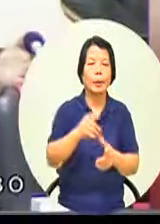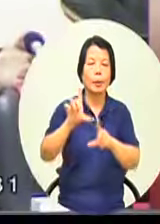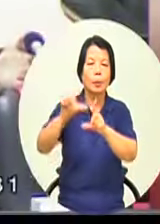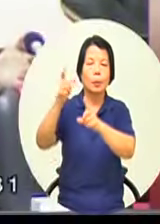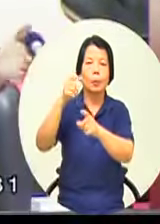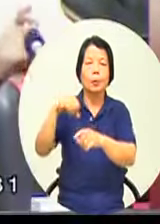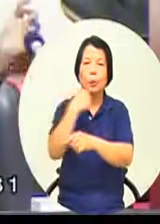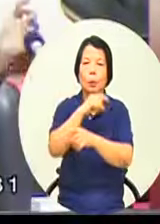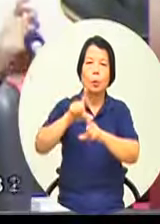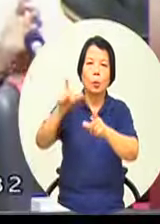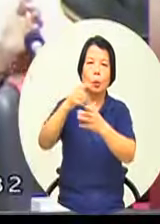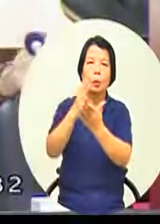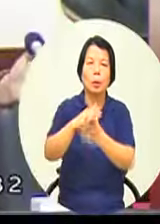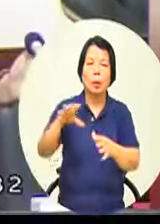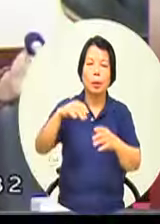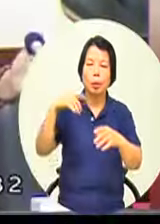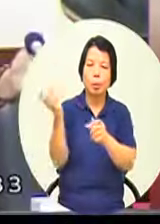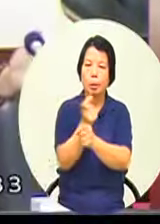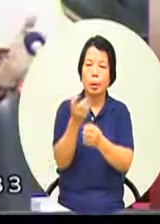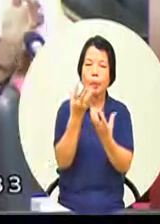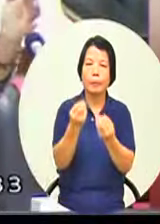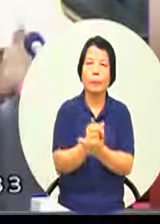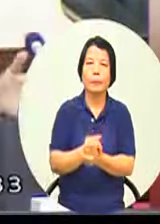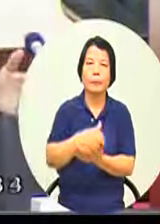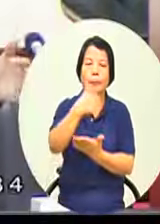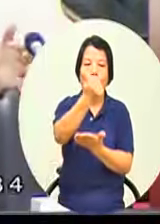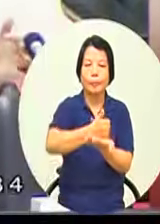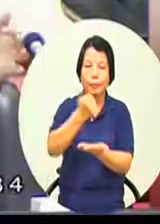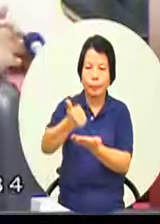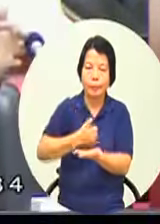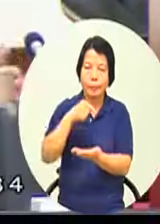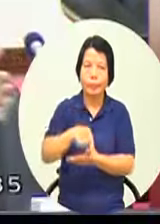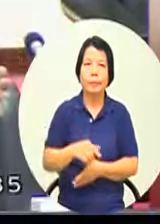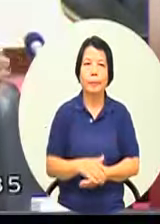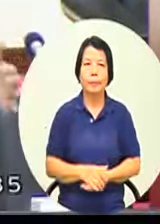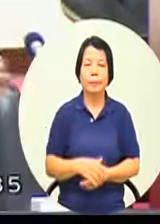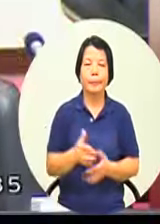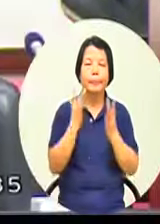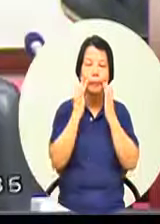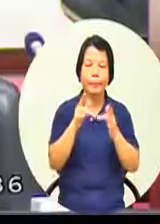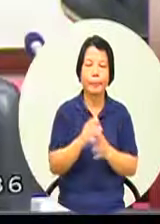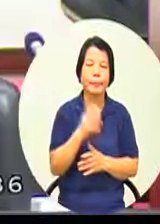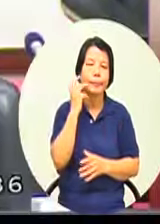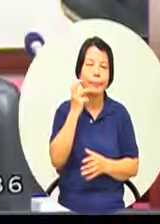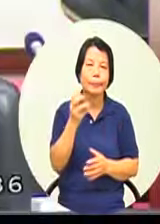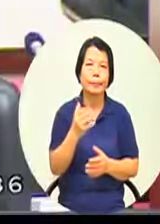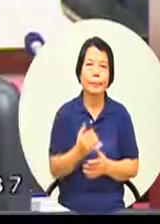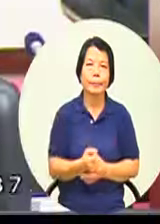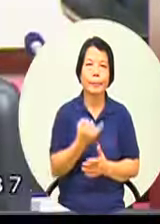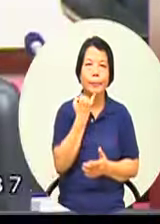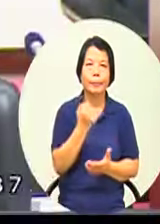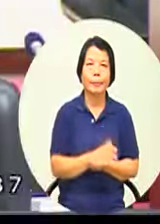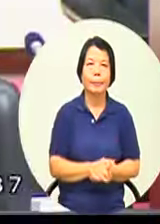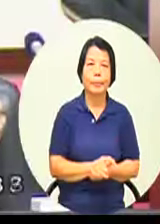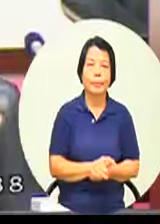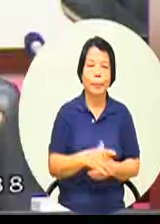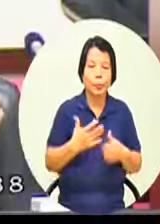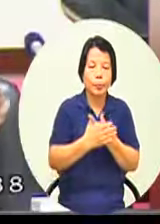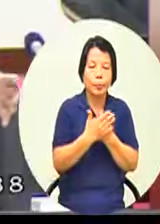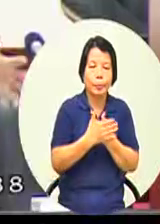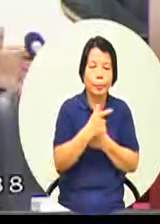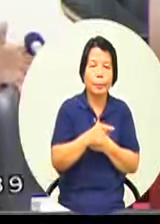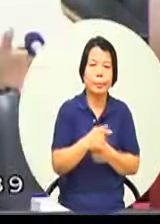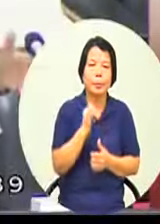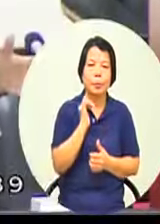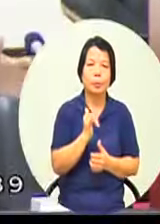有台风比较少，然后他们的蔬菜、水果能够还保持不错的地